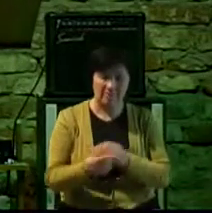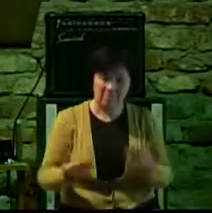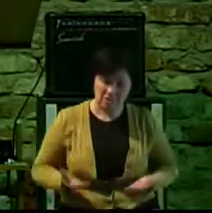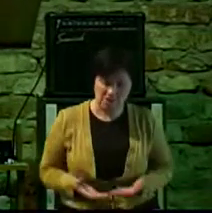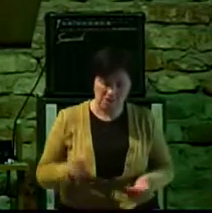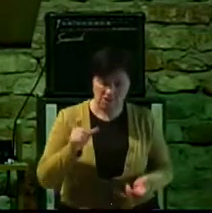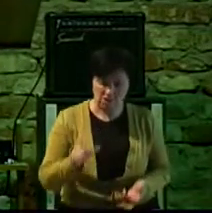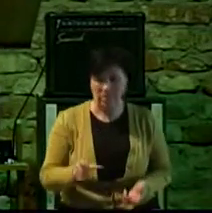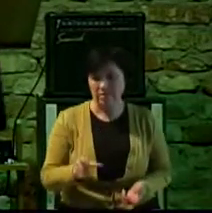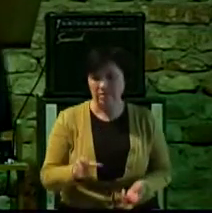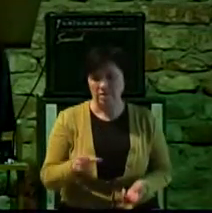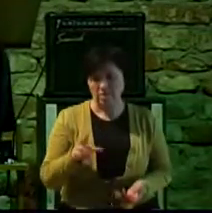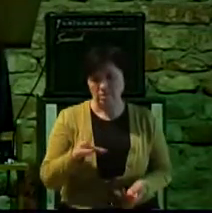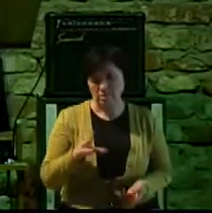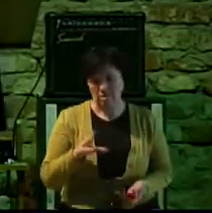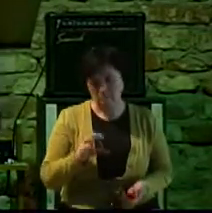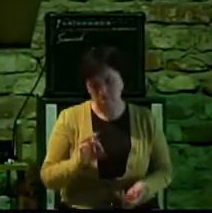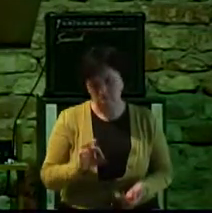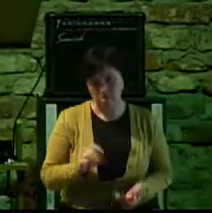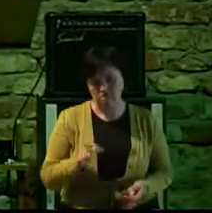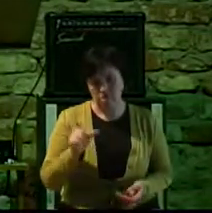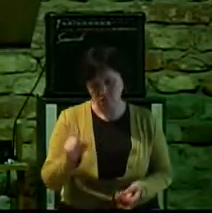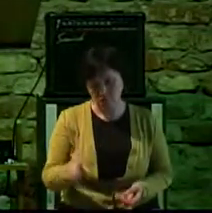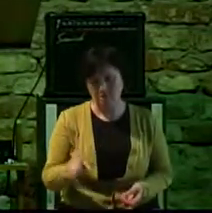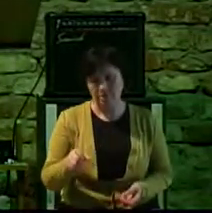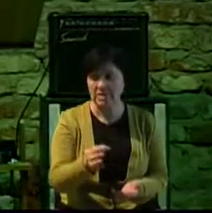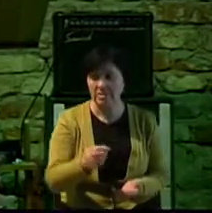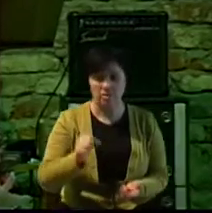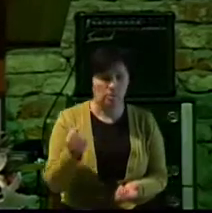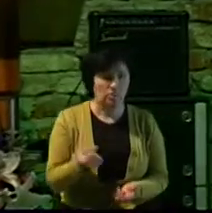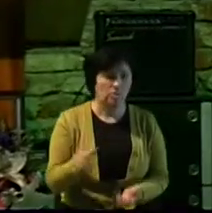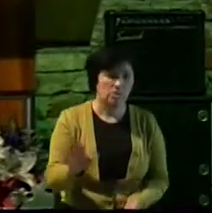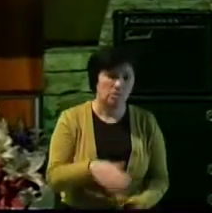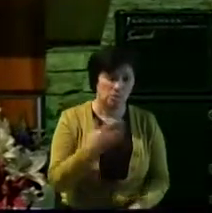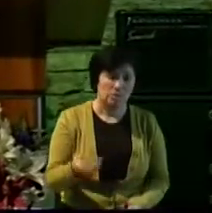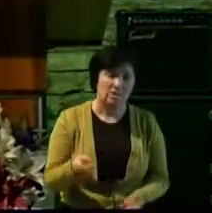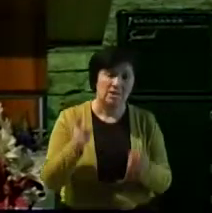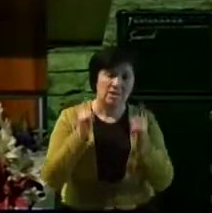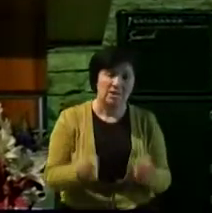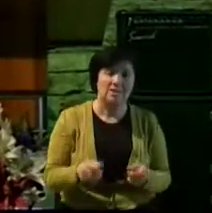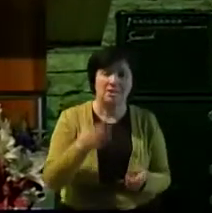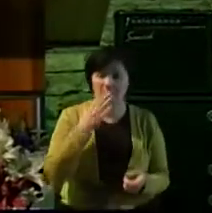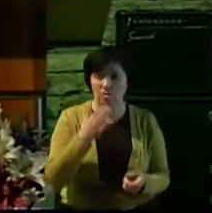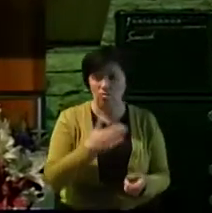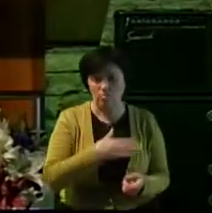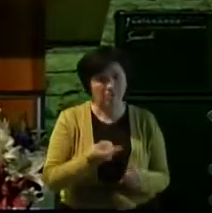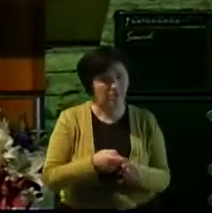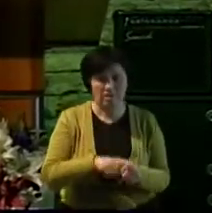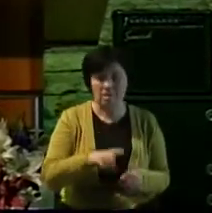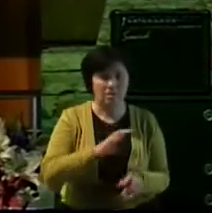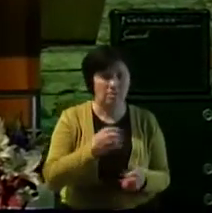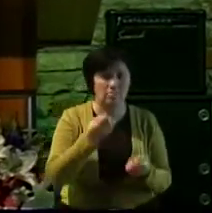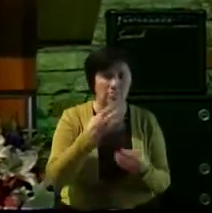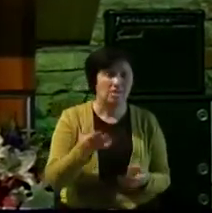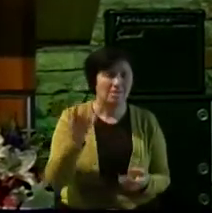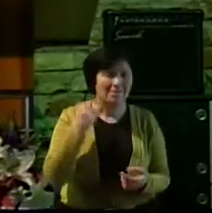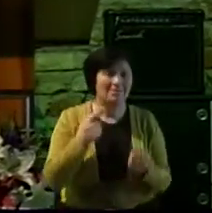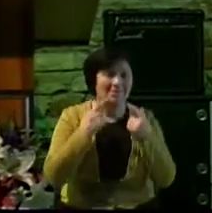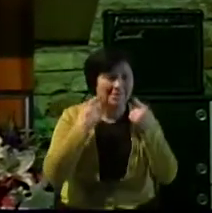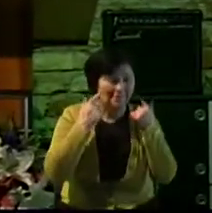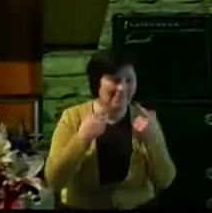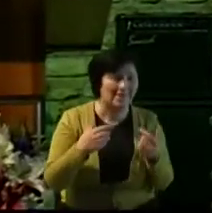небе. Это не означает, что мы с вами можем делать то, что мы хотим.